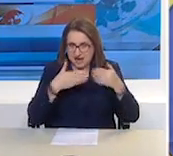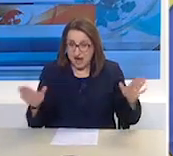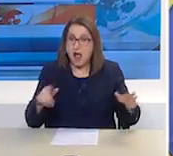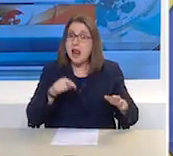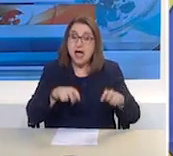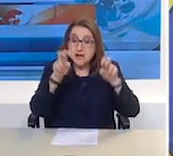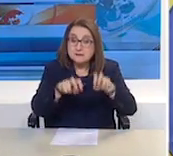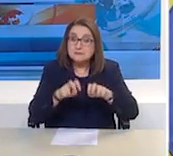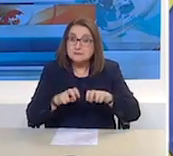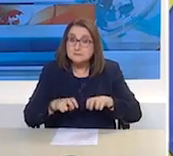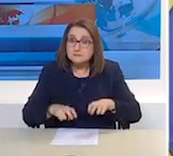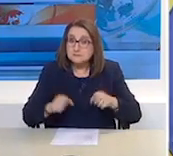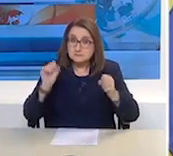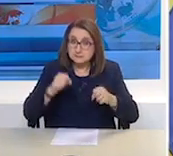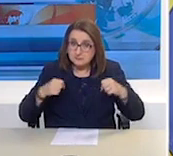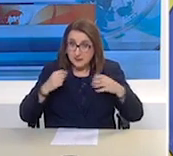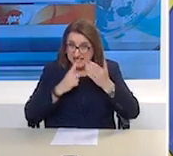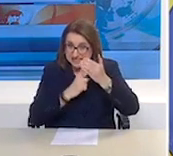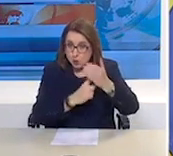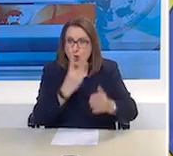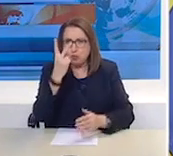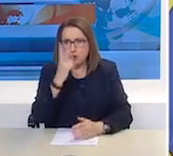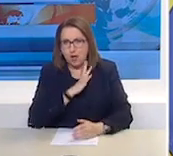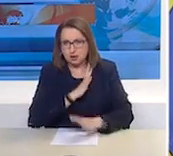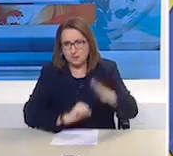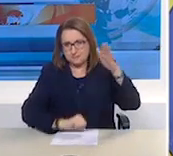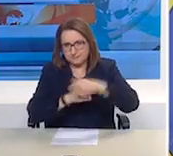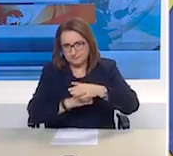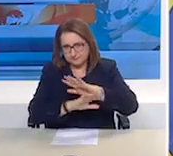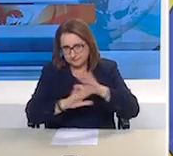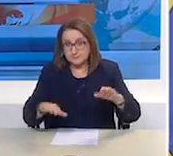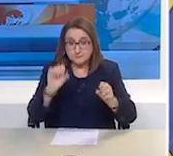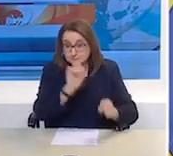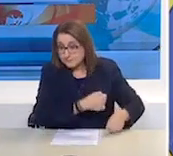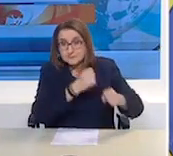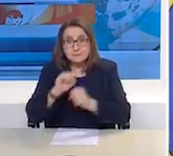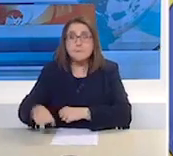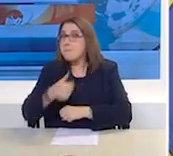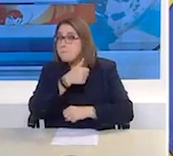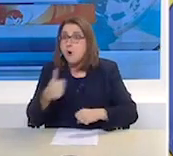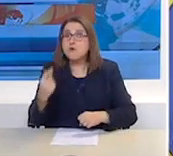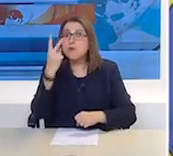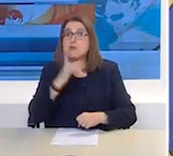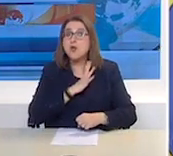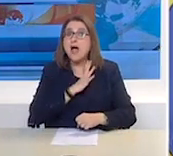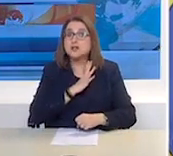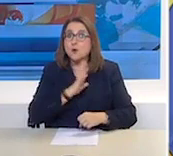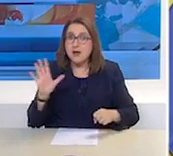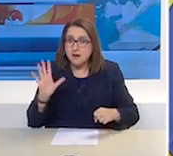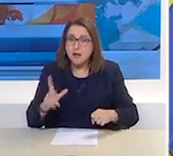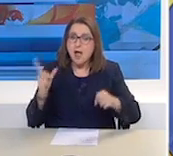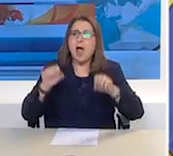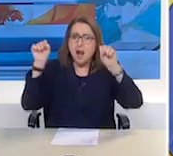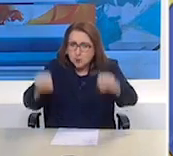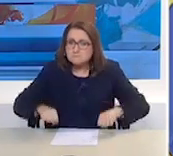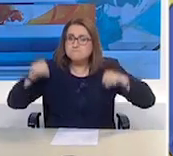αριθμό πληρώματος σκάφου τα 2 άτομα, κοπηλασίας με μέγιστο πλήρωμα λέμβου 2 άτομα, κανόε καγιάκ, σερφ και